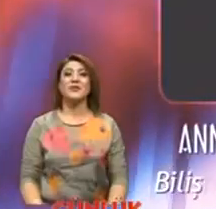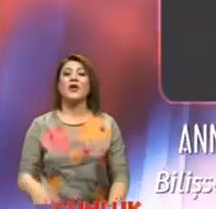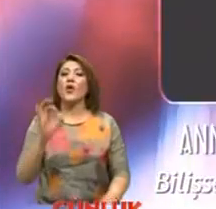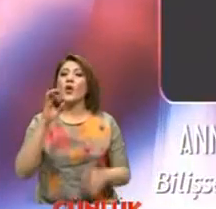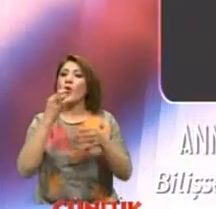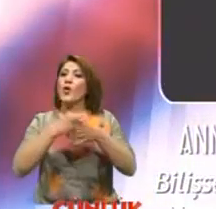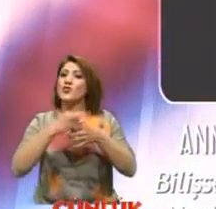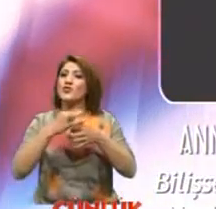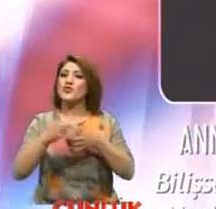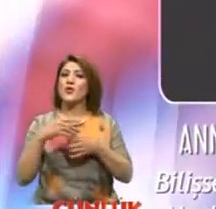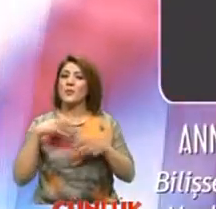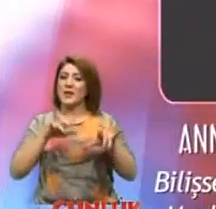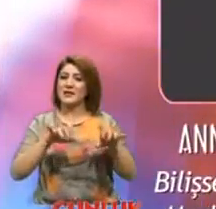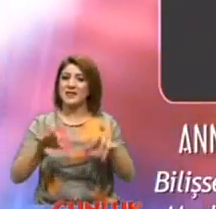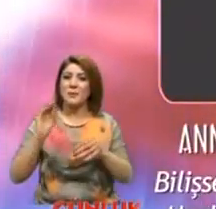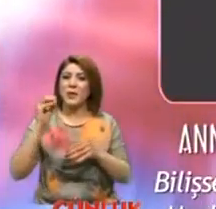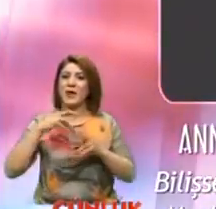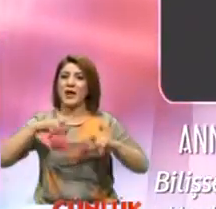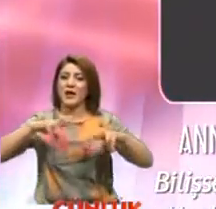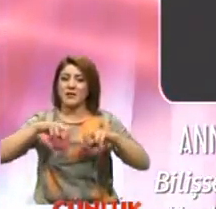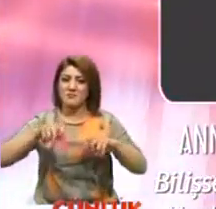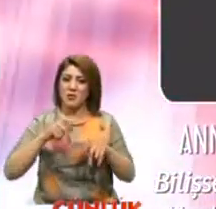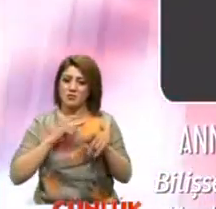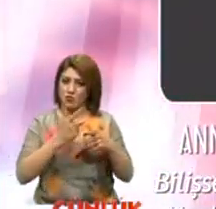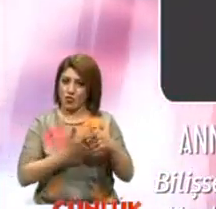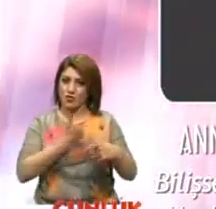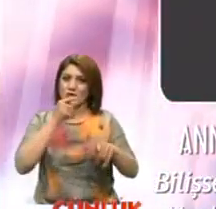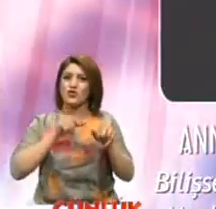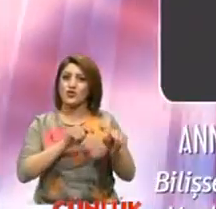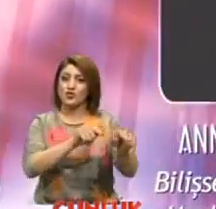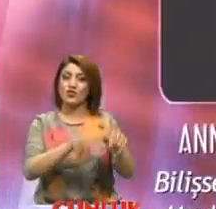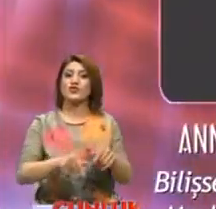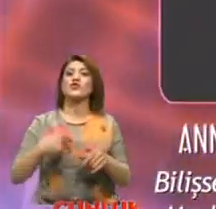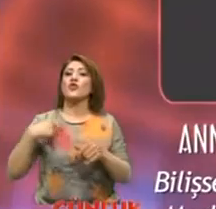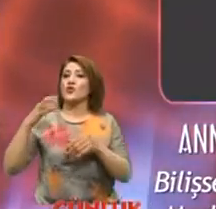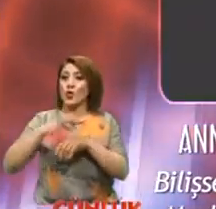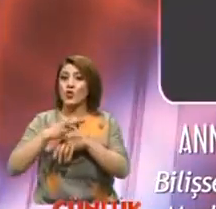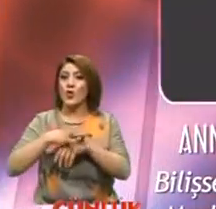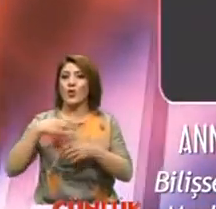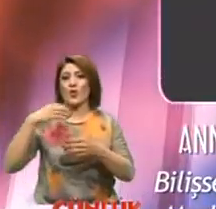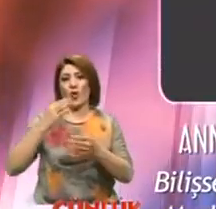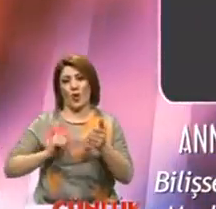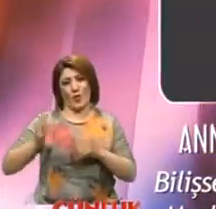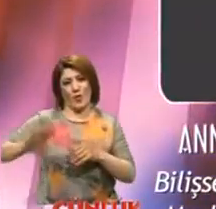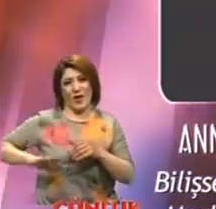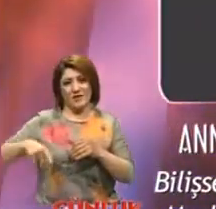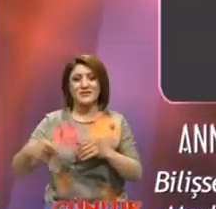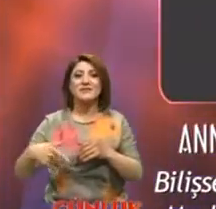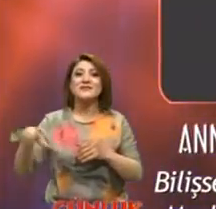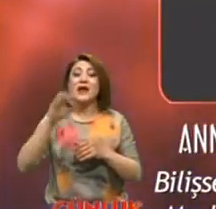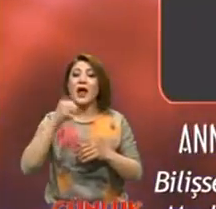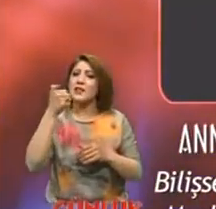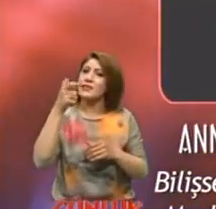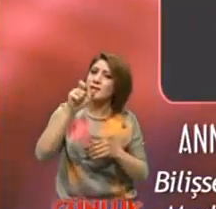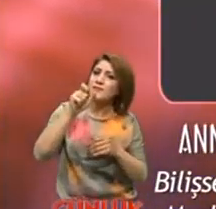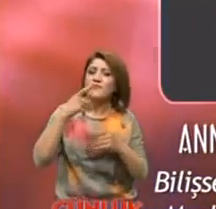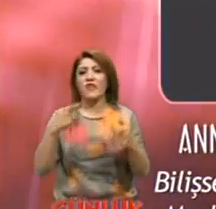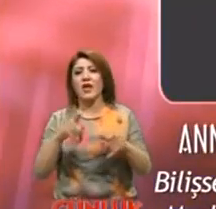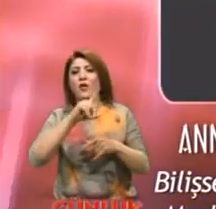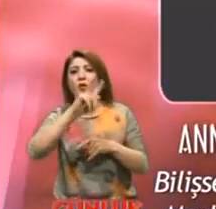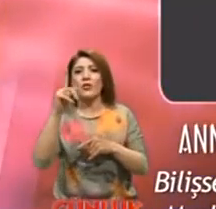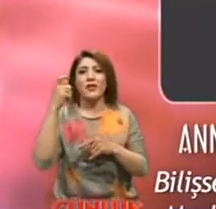ODTÜ Bilişsel Bebek Araştırmaları Merkezi proje yürütücüsü Anet Ohan Berger ve doktor öğrencisi Kaya Tunay'la 6 ve 10 aylık bebeklerde